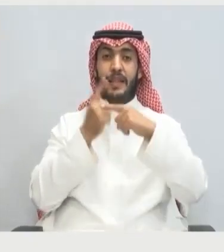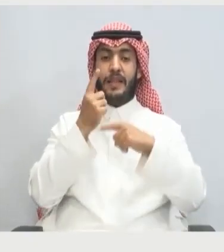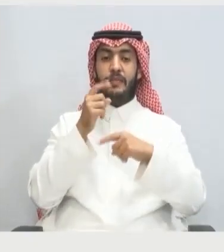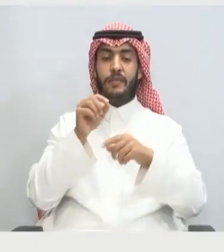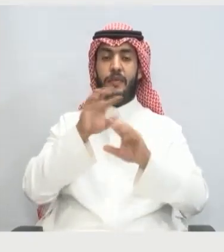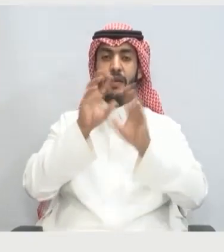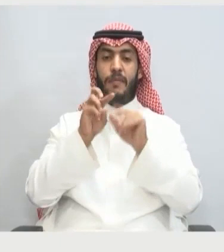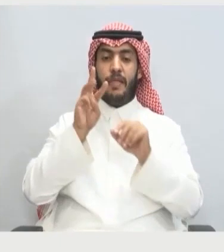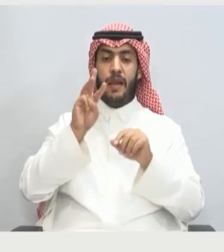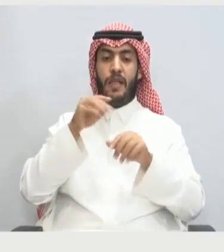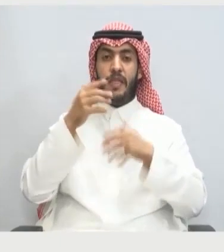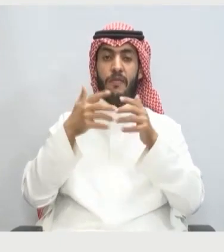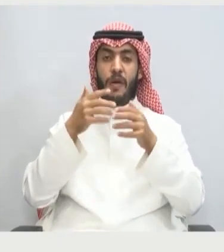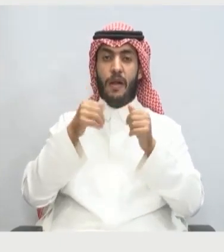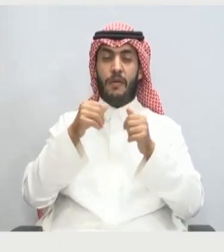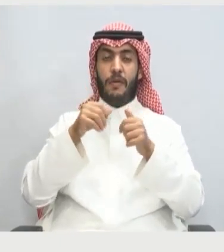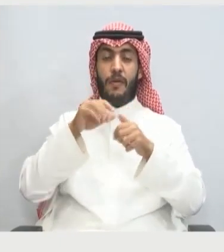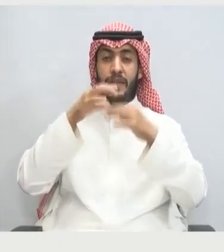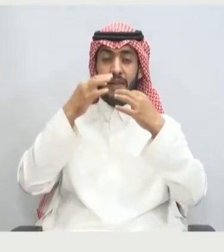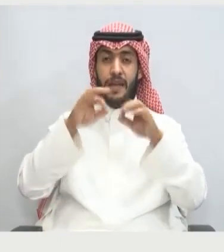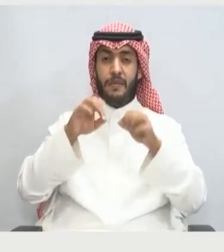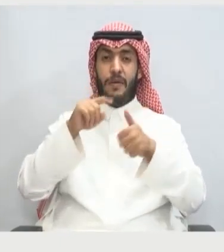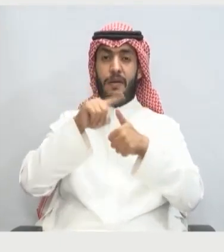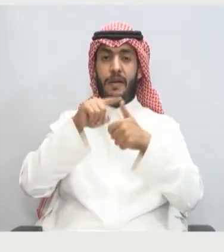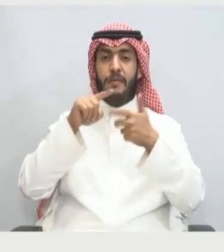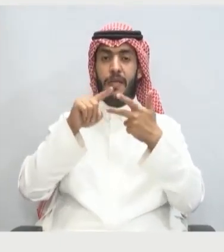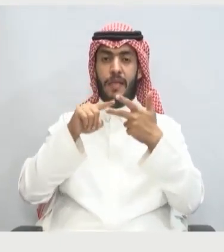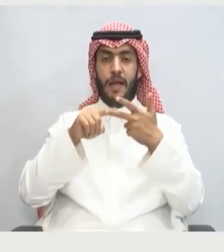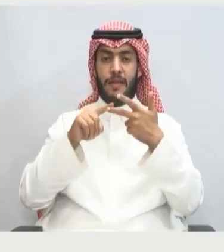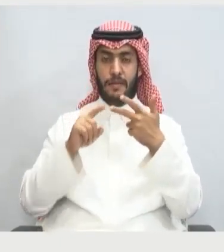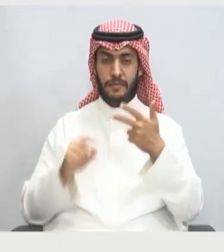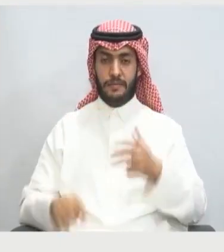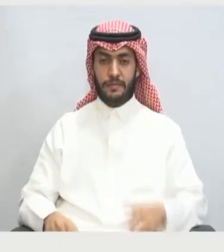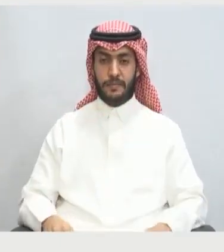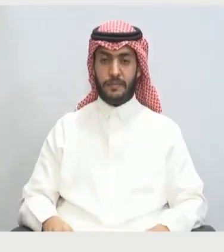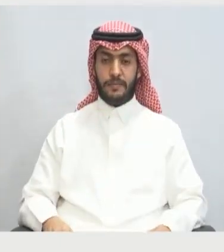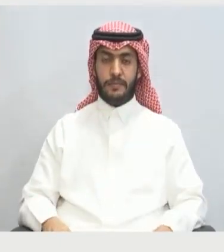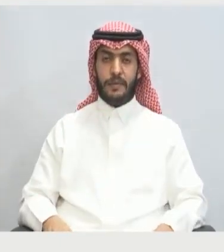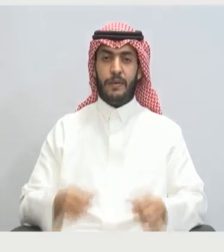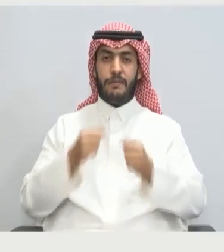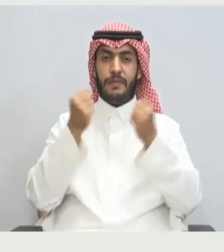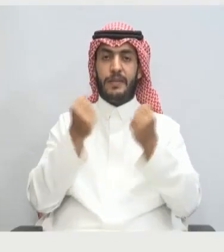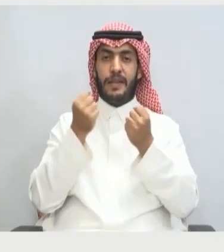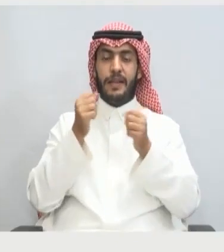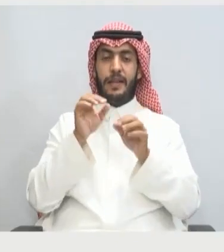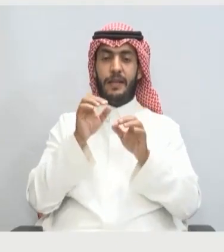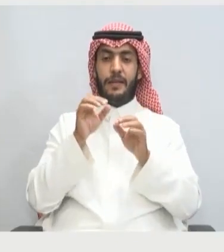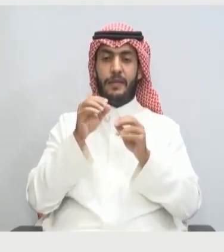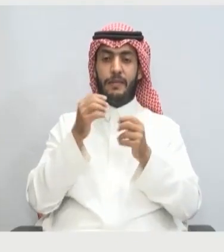الواحد سيعطيني ان التفاعل الكلي من الرتبه الثالثه مساله